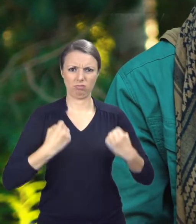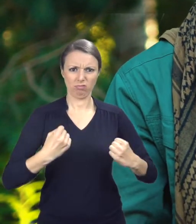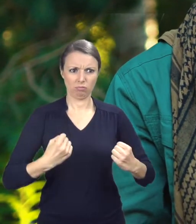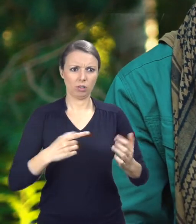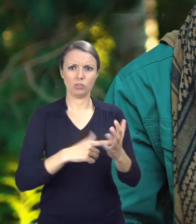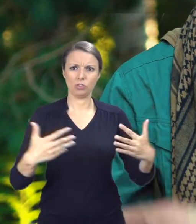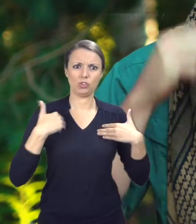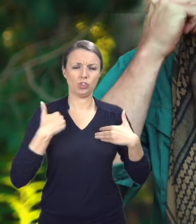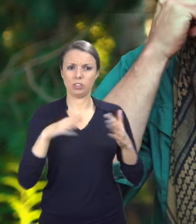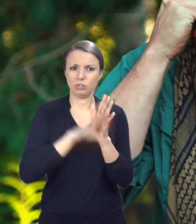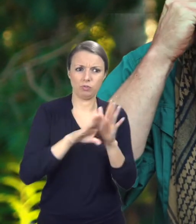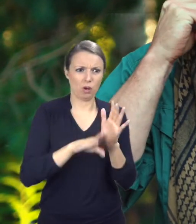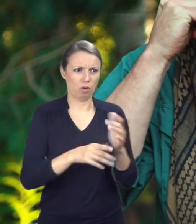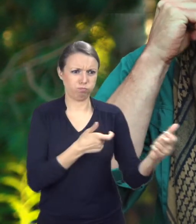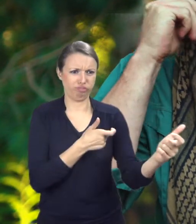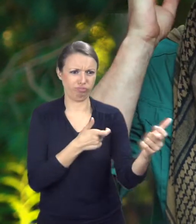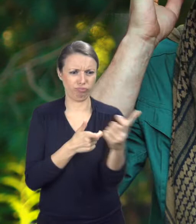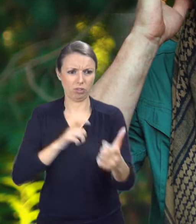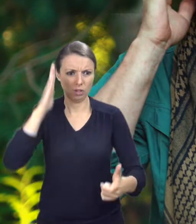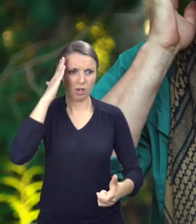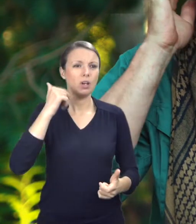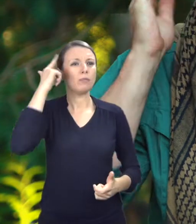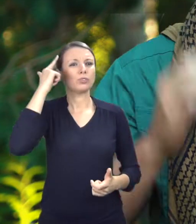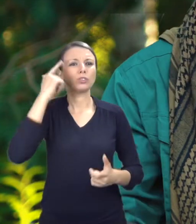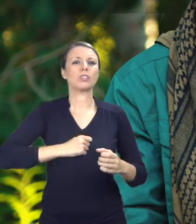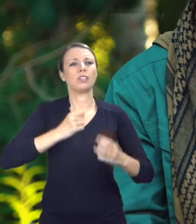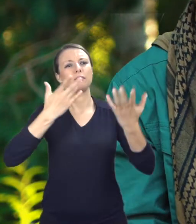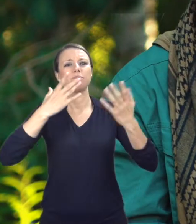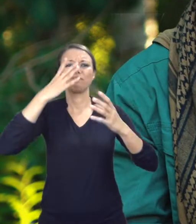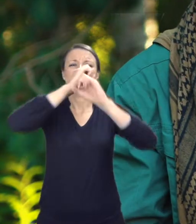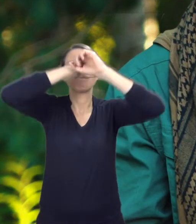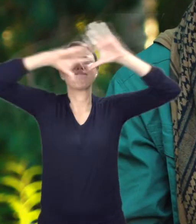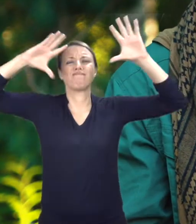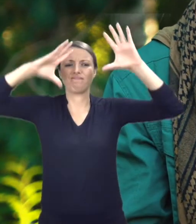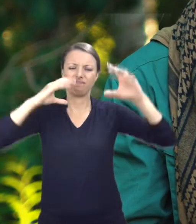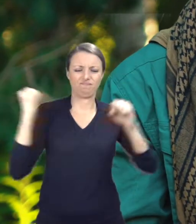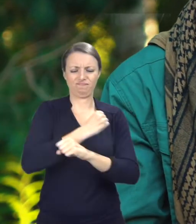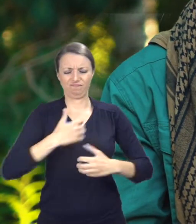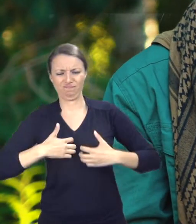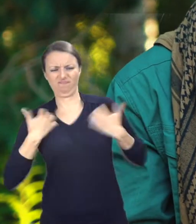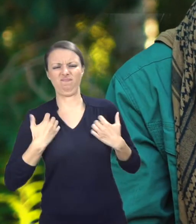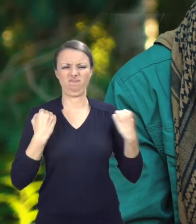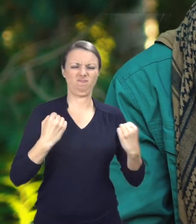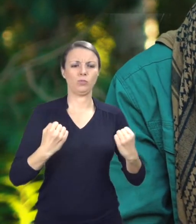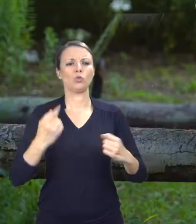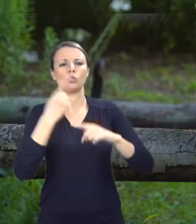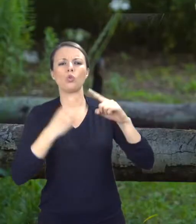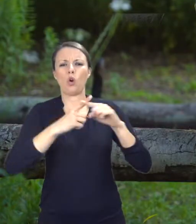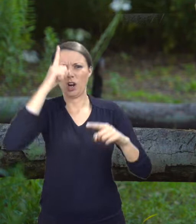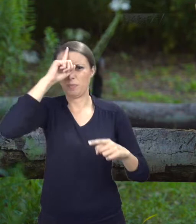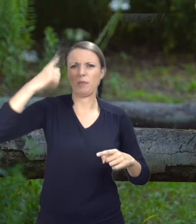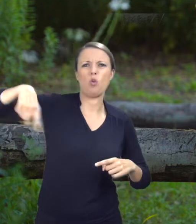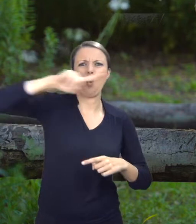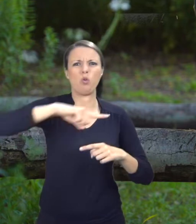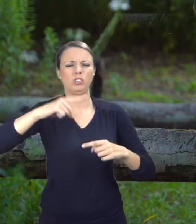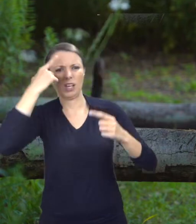życiem. Wydaje mi się, że ten obraz twardziela właśnie został gdzieś tam wykreowany. A ta twardość to jest trochę tak jak bohaterstwo. Bohaterem się